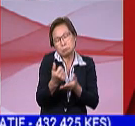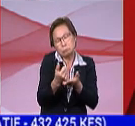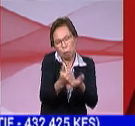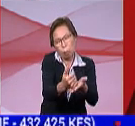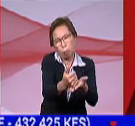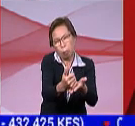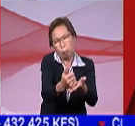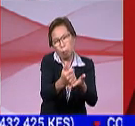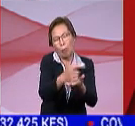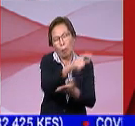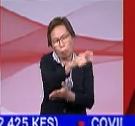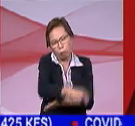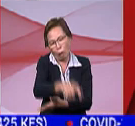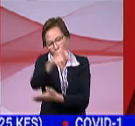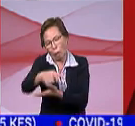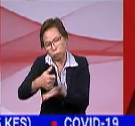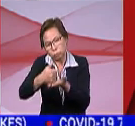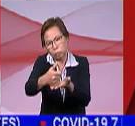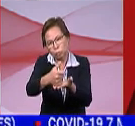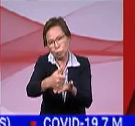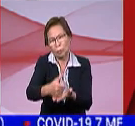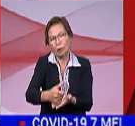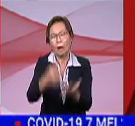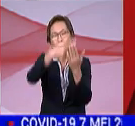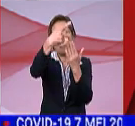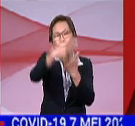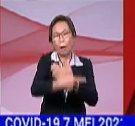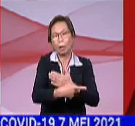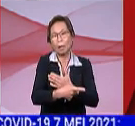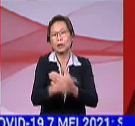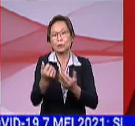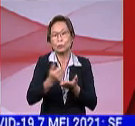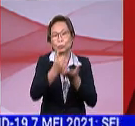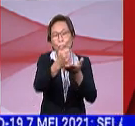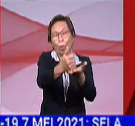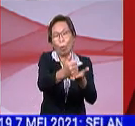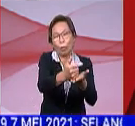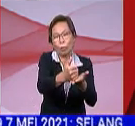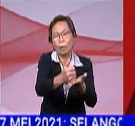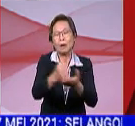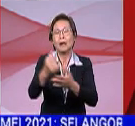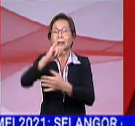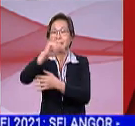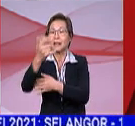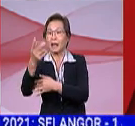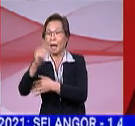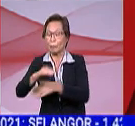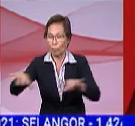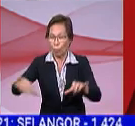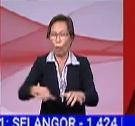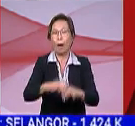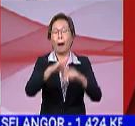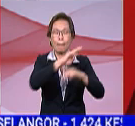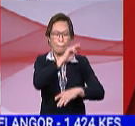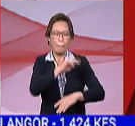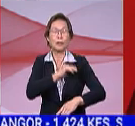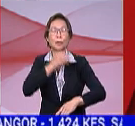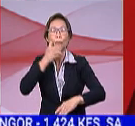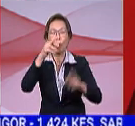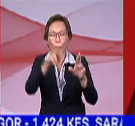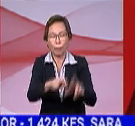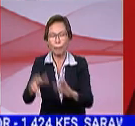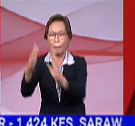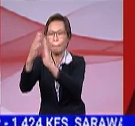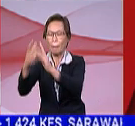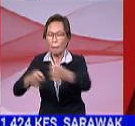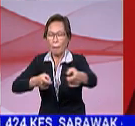kepada insan-insan ini. Disarikai program outreach Sejambak Kasih oleh jabatan itu, disempurnakan oleh Menteri Muda Perancangan